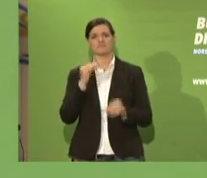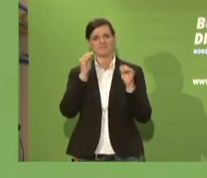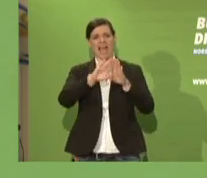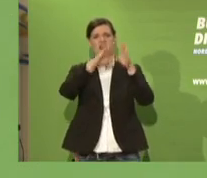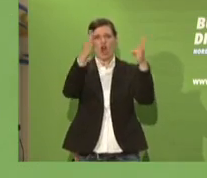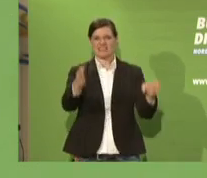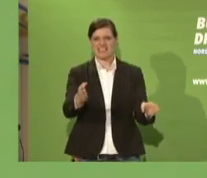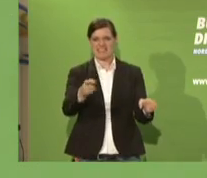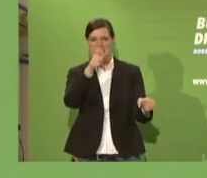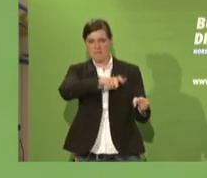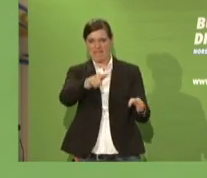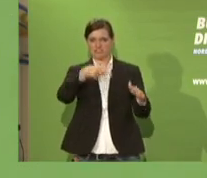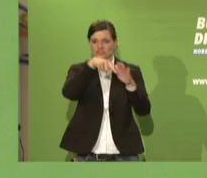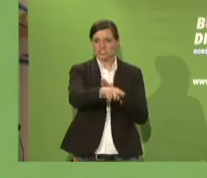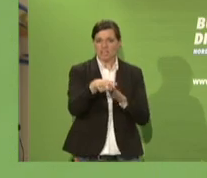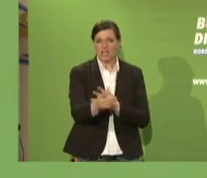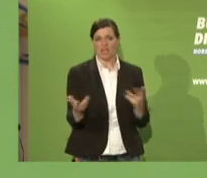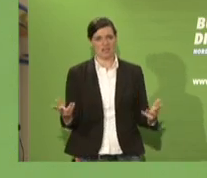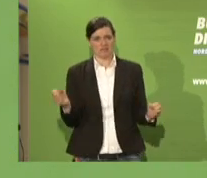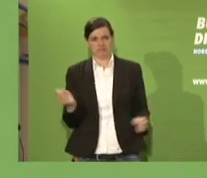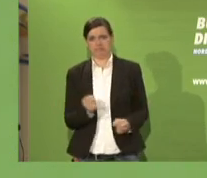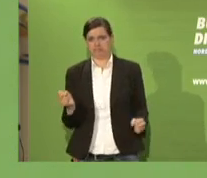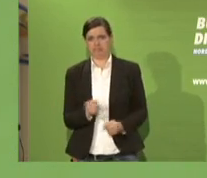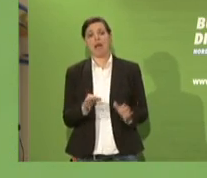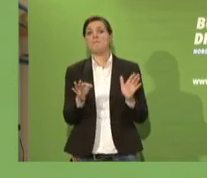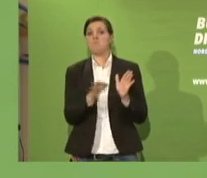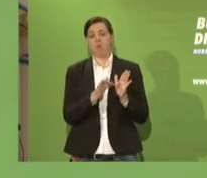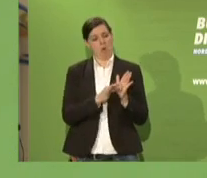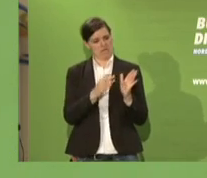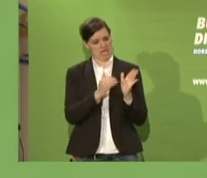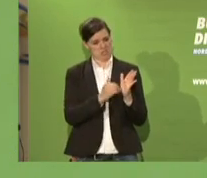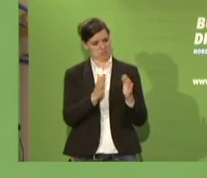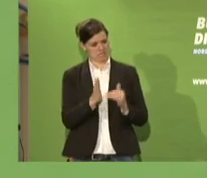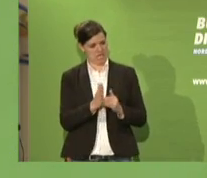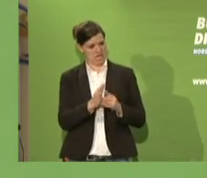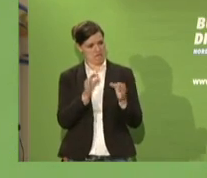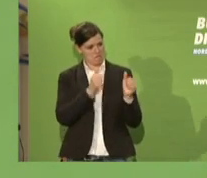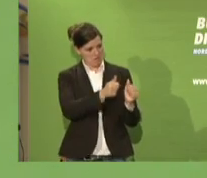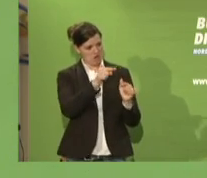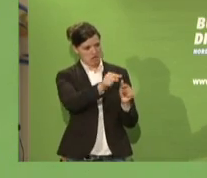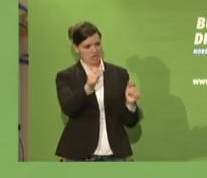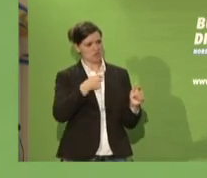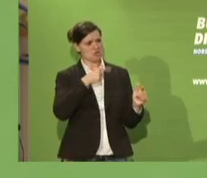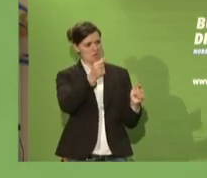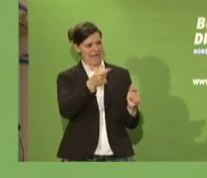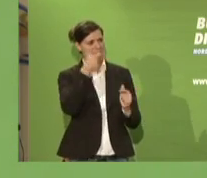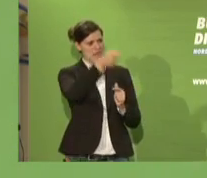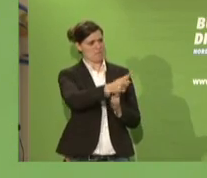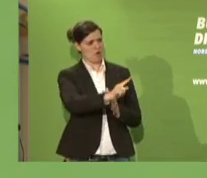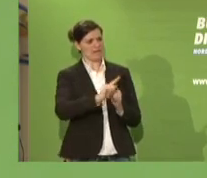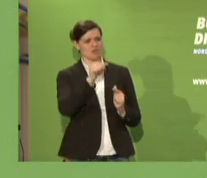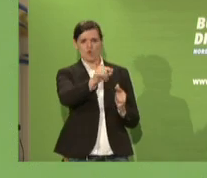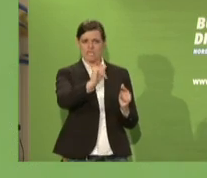Container abschieben und ihnen da per Punktesystem noch nicht mal Bargeld in die Hand gibt. Nein, das ist nicht unsere Politik.